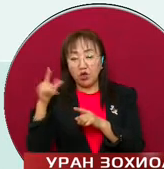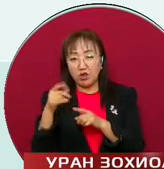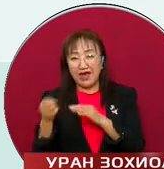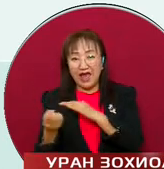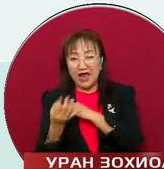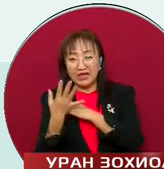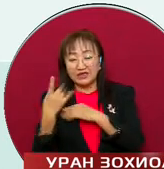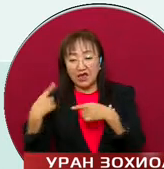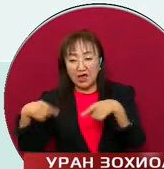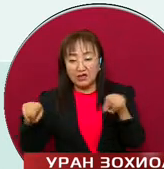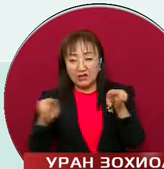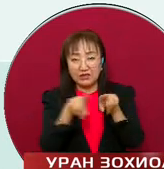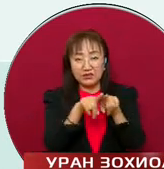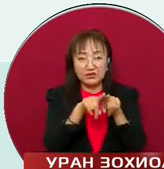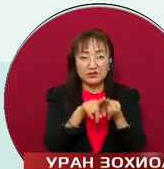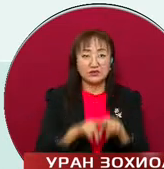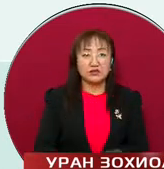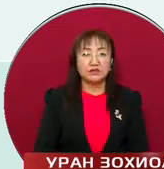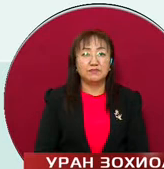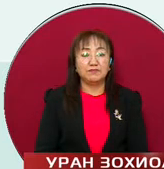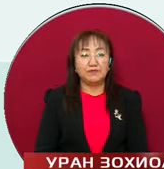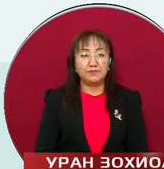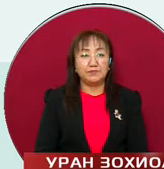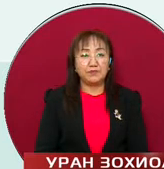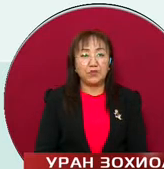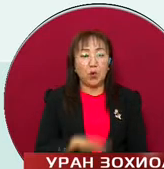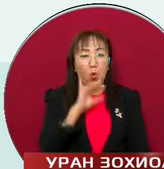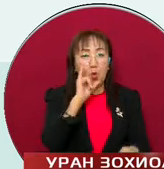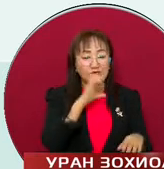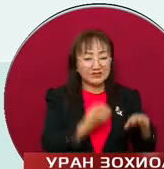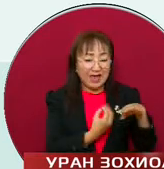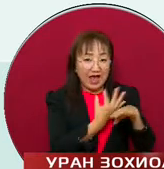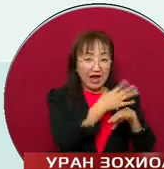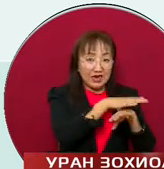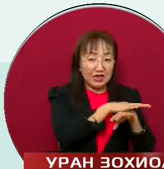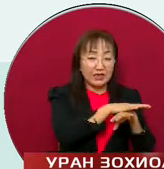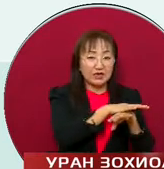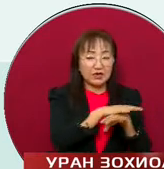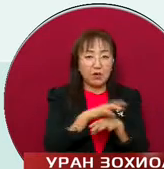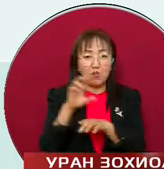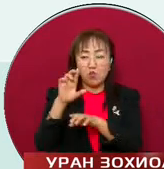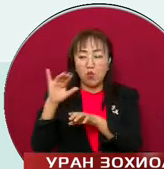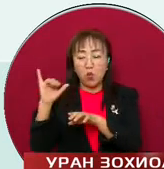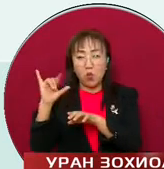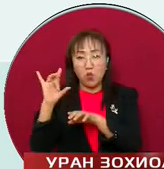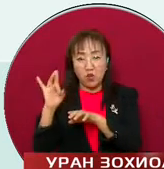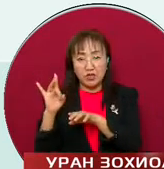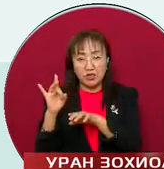За сурагч та бүхний бичсэнтэй ижил байгаа байхаа гэж багш нь бодож байна.